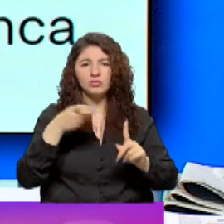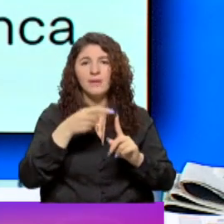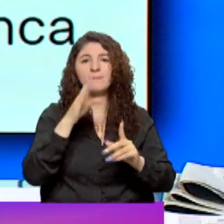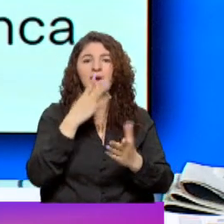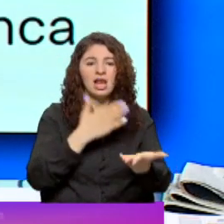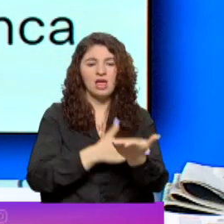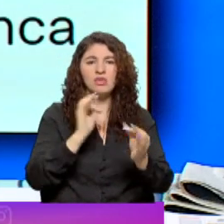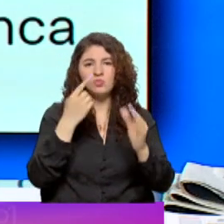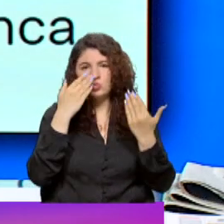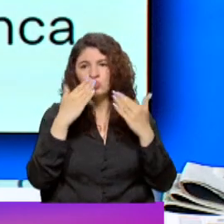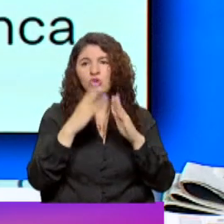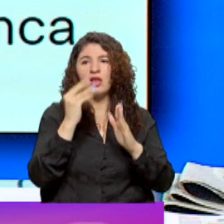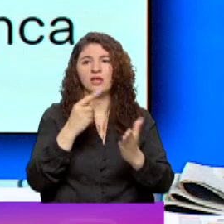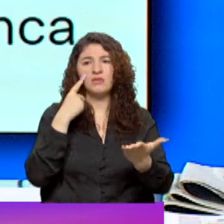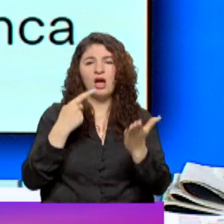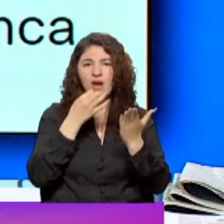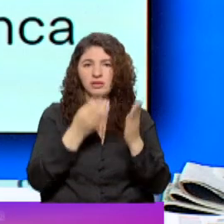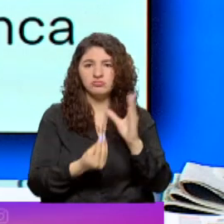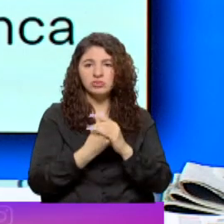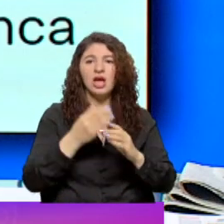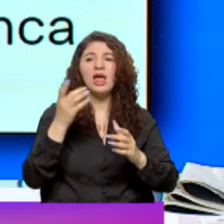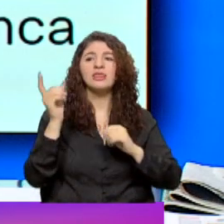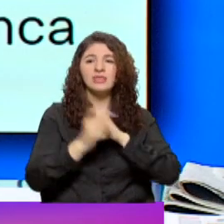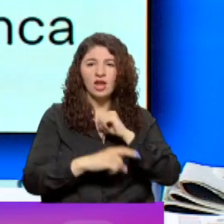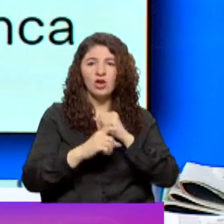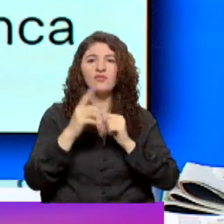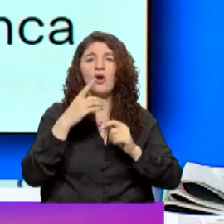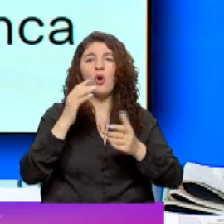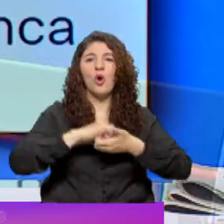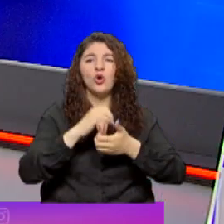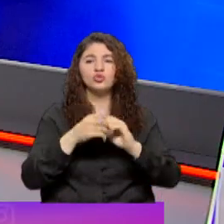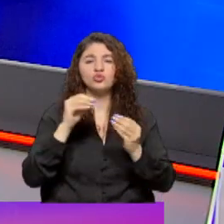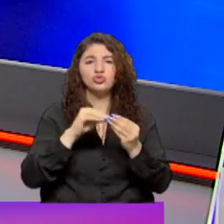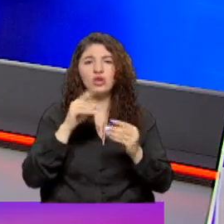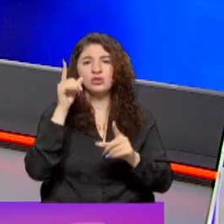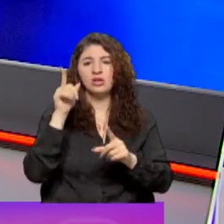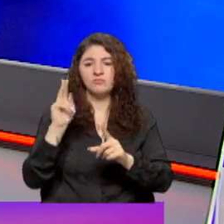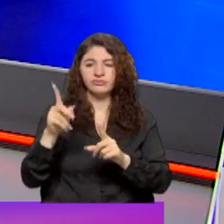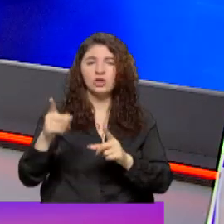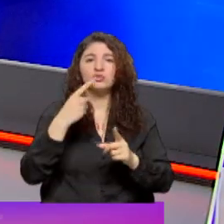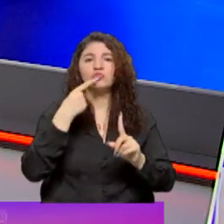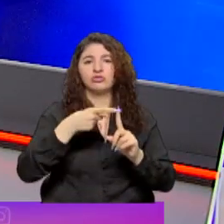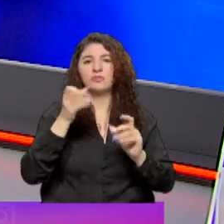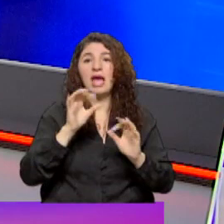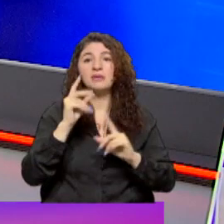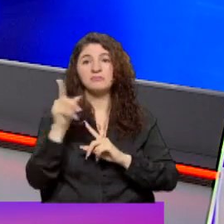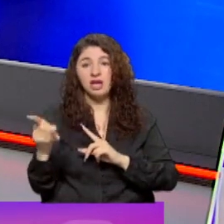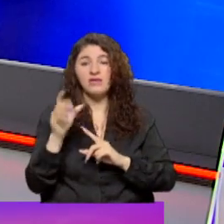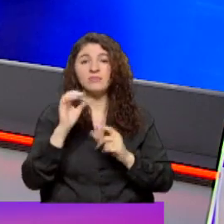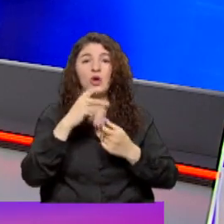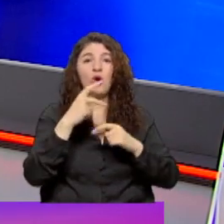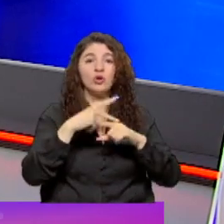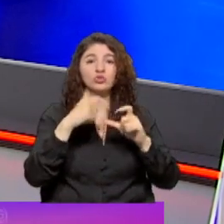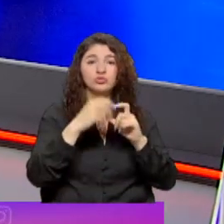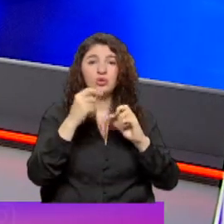haberleş tren İsmail Saymaz hakkında Terör ve örgütlü suçlar bürosu ca soruşturma başlatıldı hem İsmail Saymaz hem de